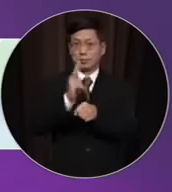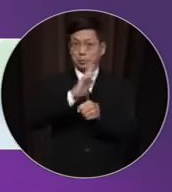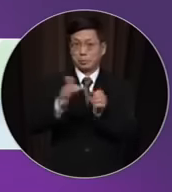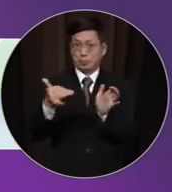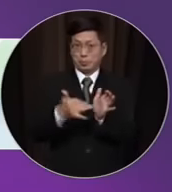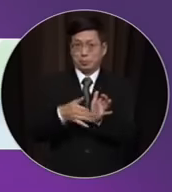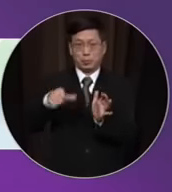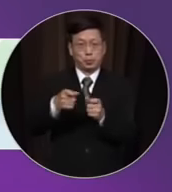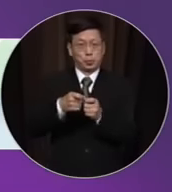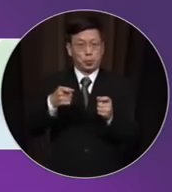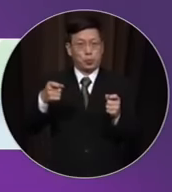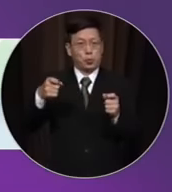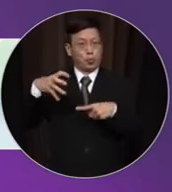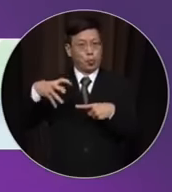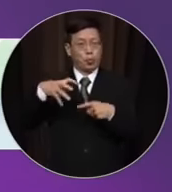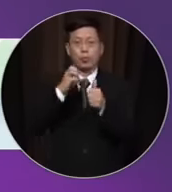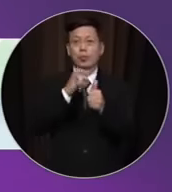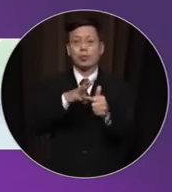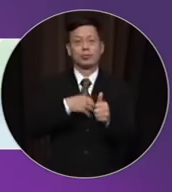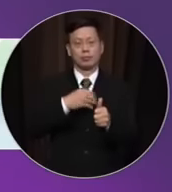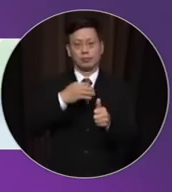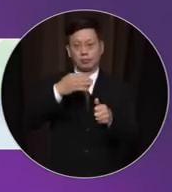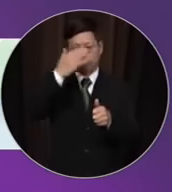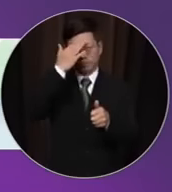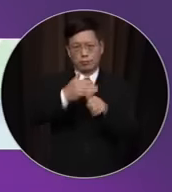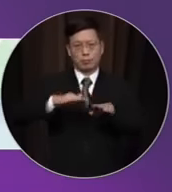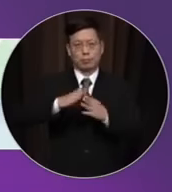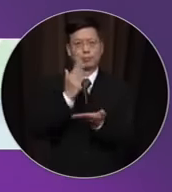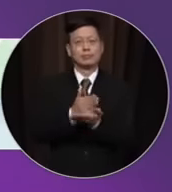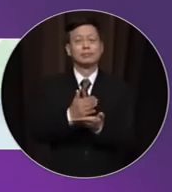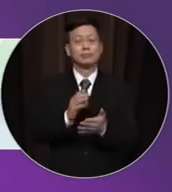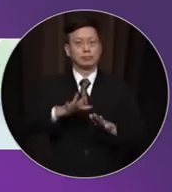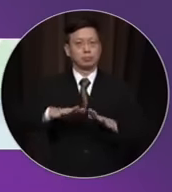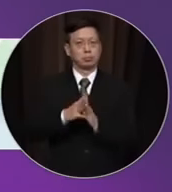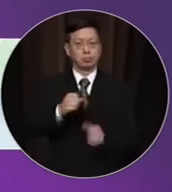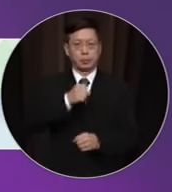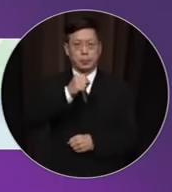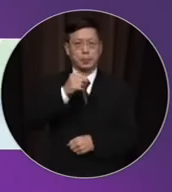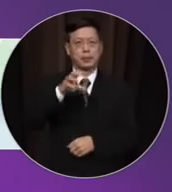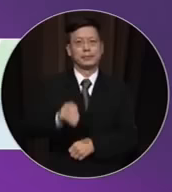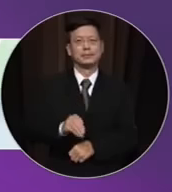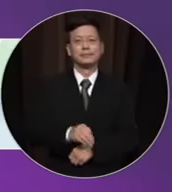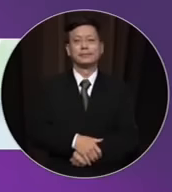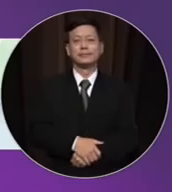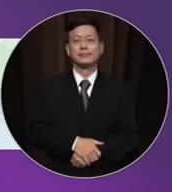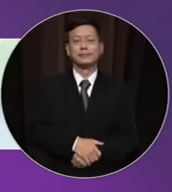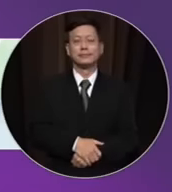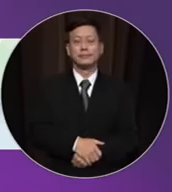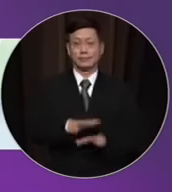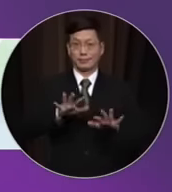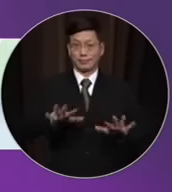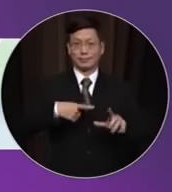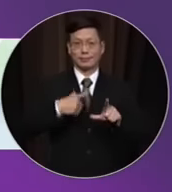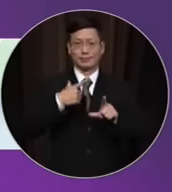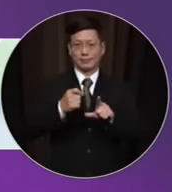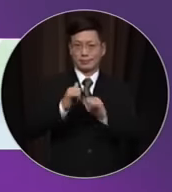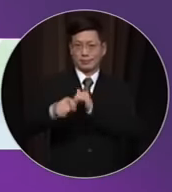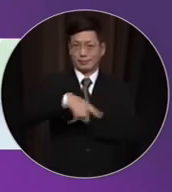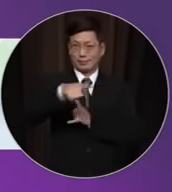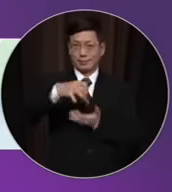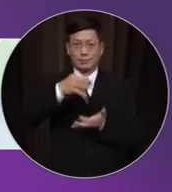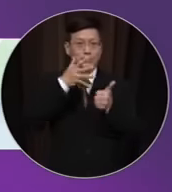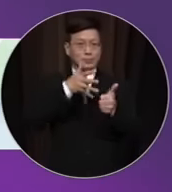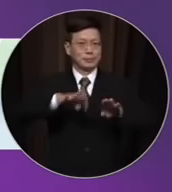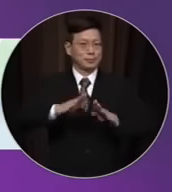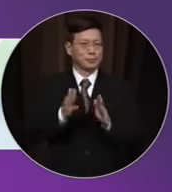按1长声，这个时候也请候选人要暂停发言，我们随即关掉您的麦克风。好，今天公民提问马